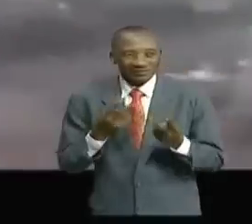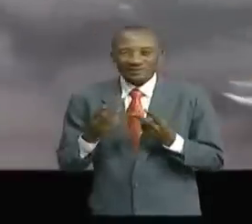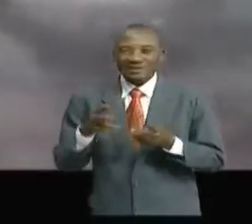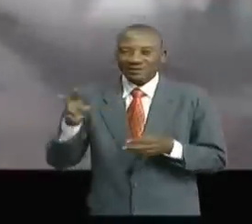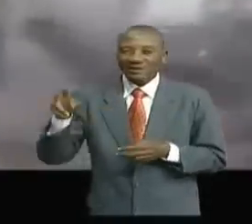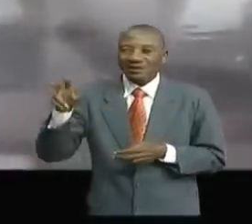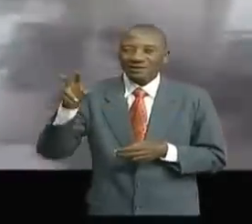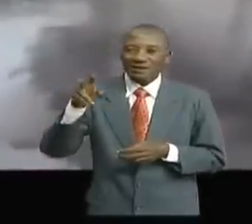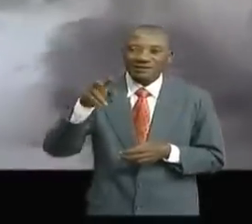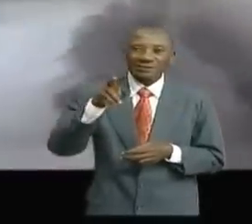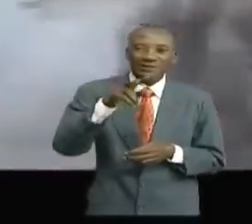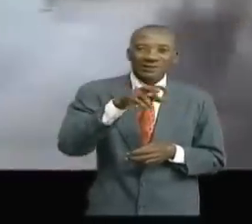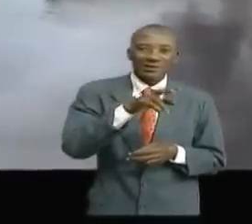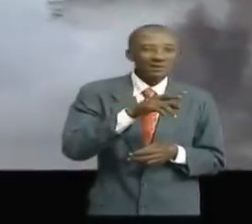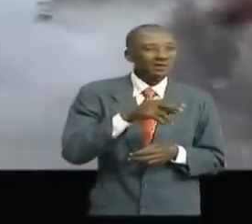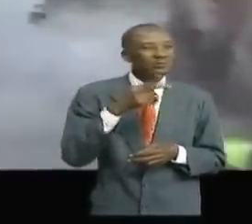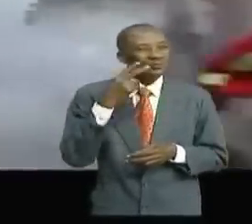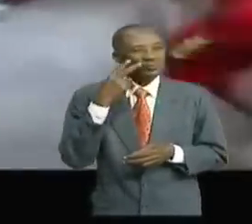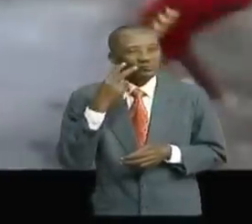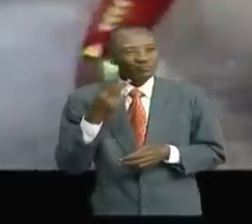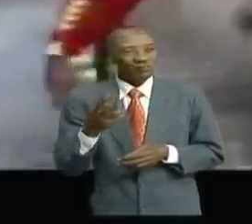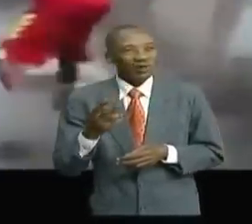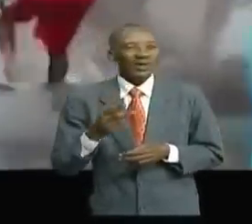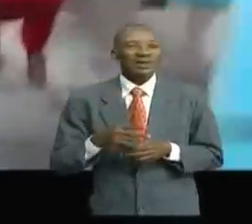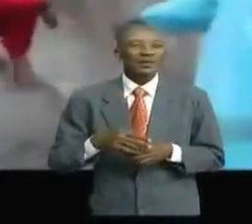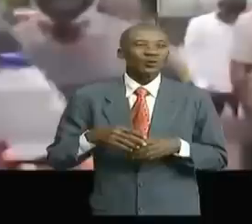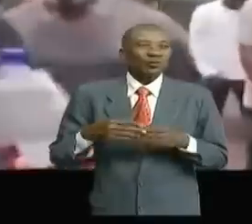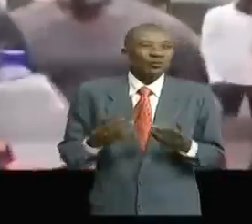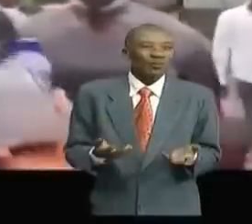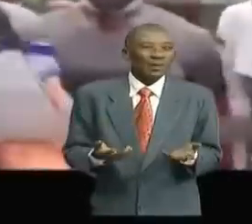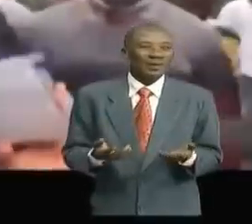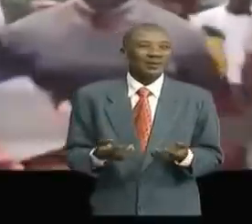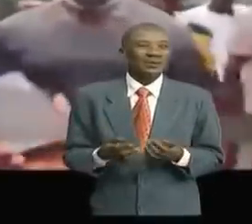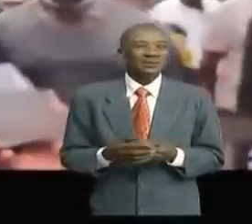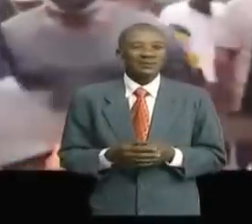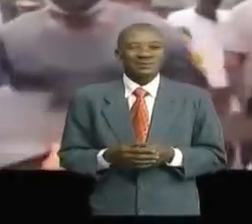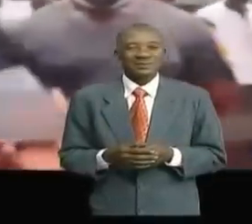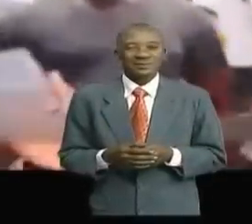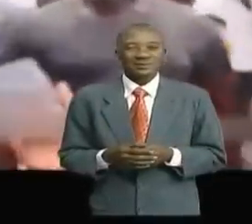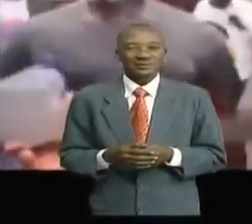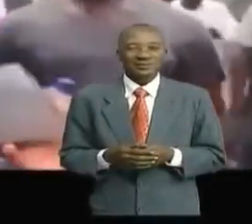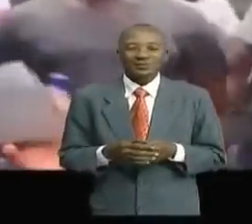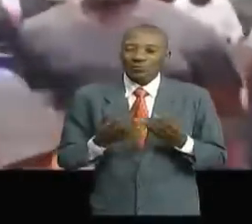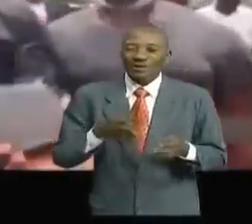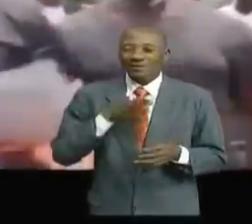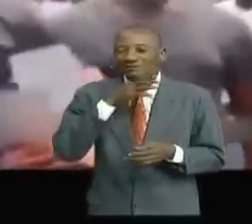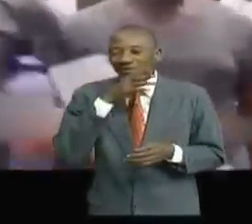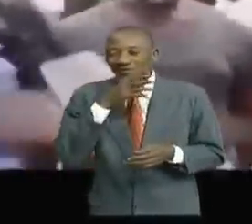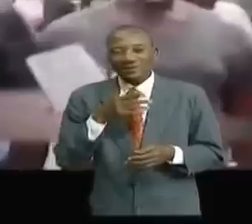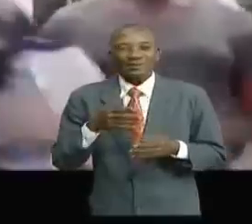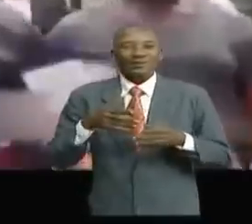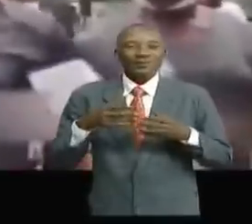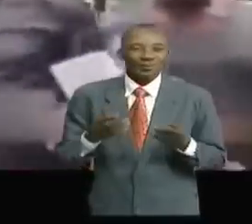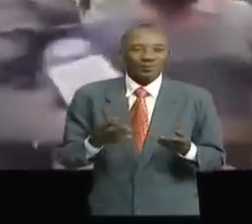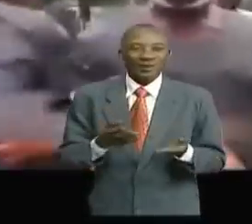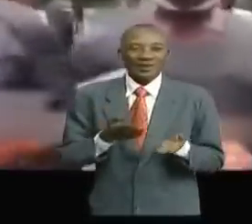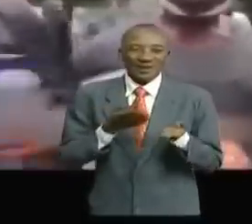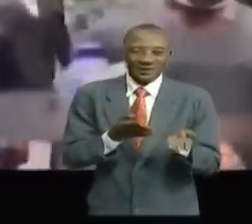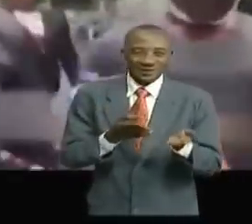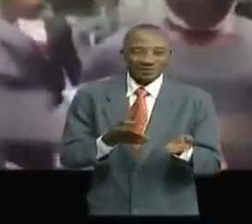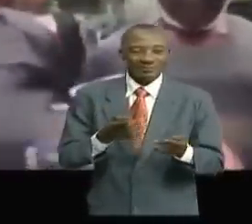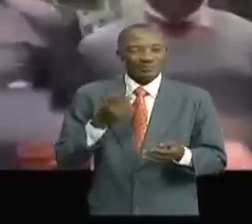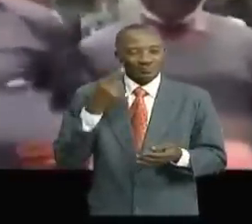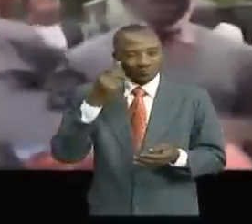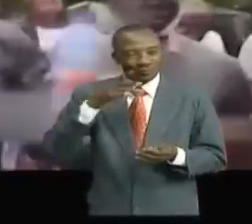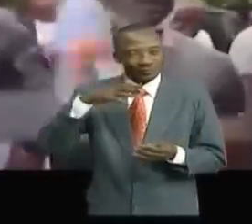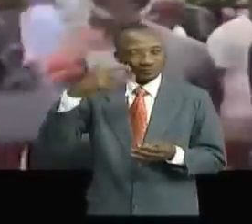ont du pain sur la planche. À l'instar du bourgmestre Charlie Louboya, natif de cette municipalité de Kalamu, qui s'est vu obligé,